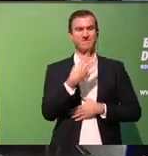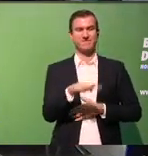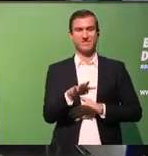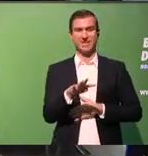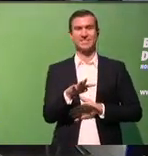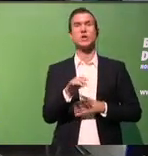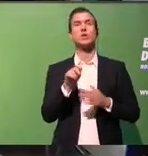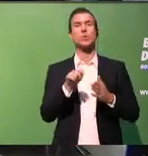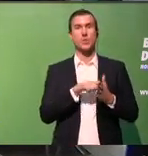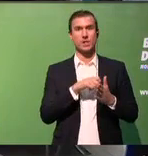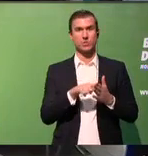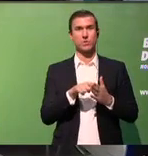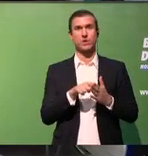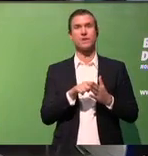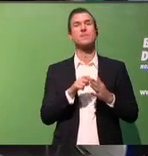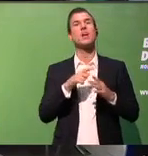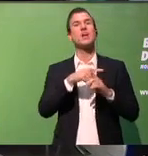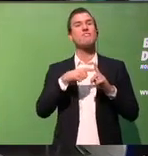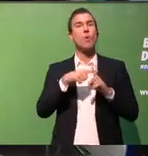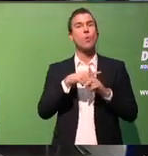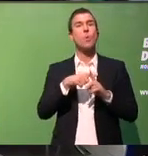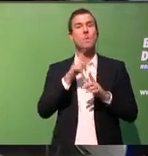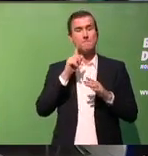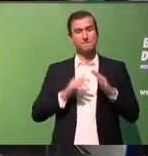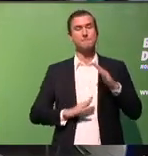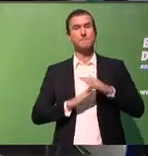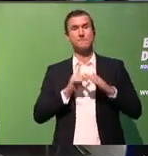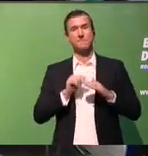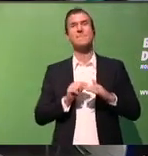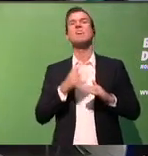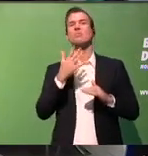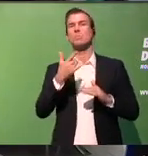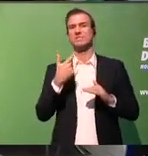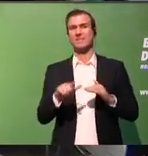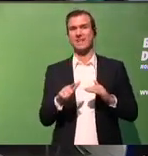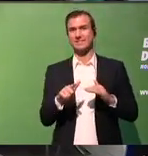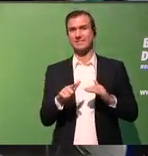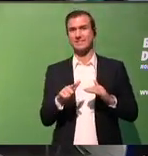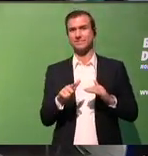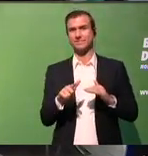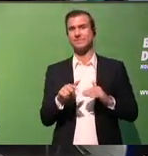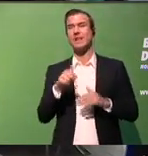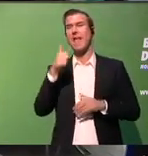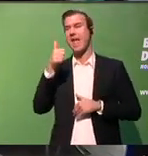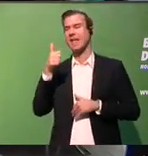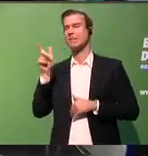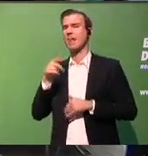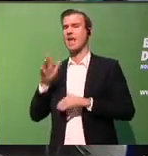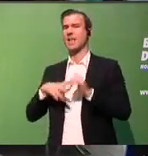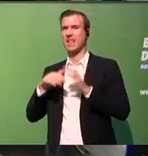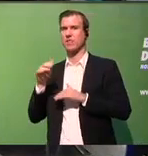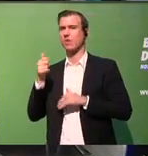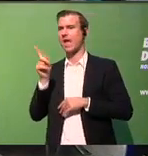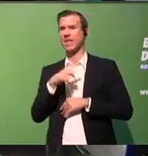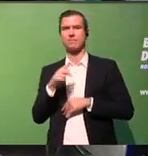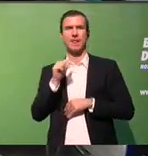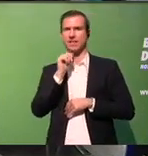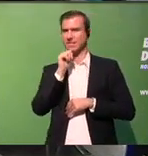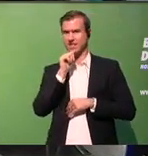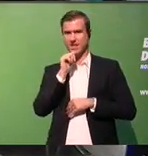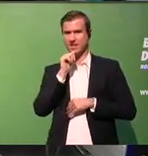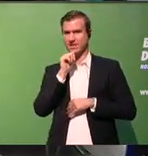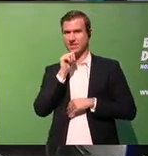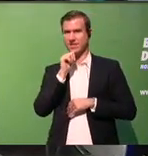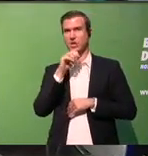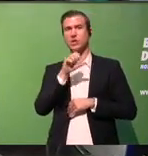45 gültig. Das Quorum lag dementsprechend bei 23. Es gab eine Enthaltung und eine Nein-Stimme. Auf